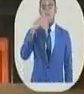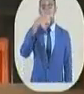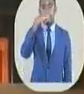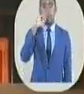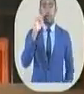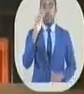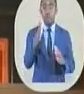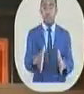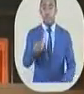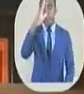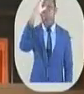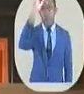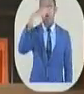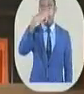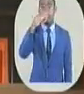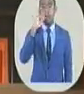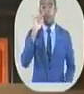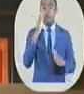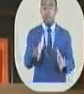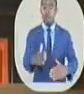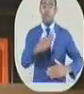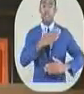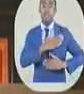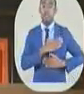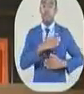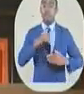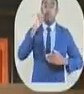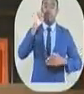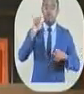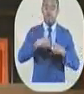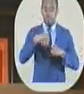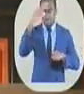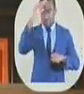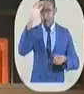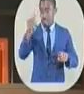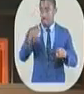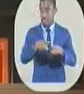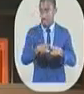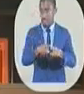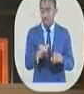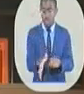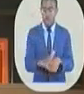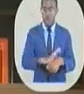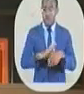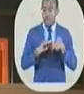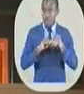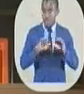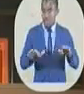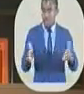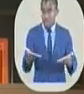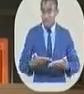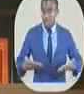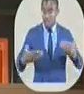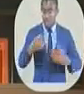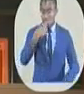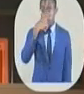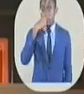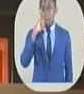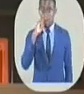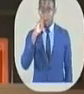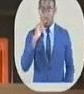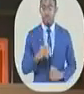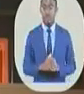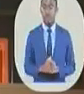Gabonaises, Gabonais, mes chers compatriotes, le Covid-19 circule actuellement dans notre